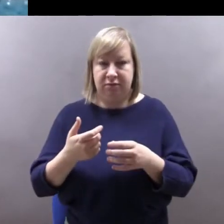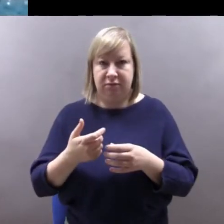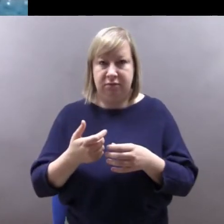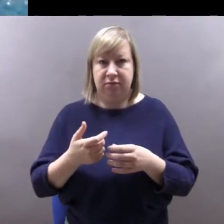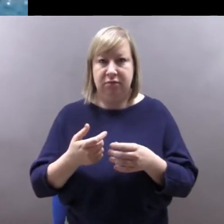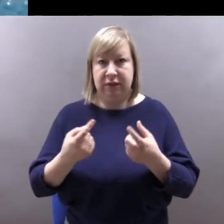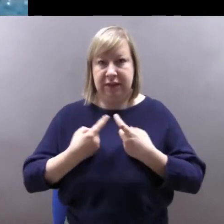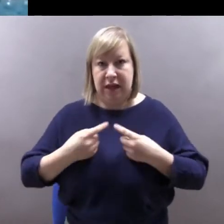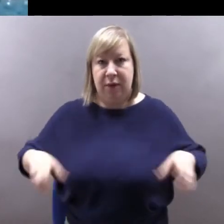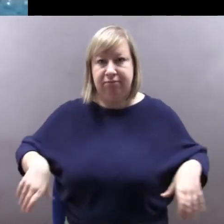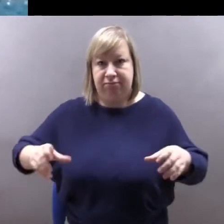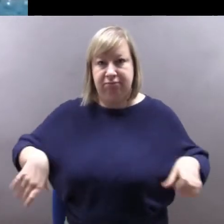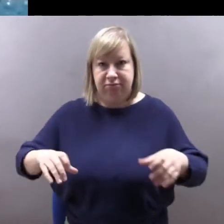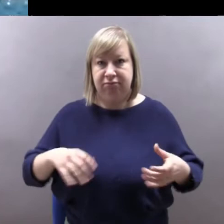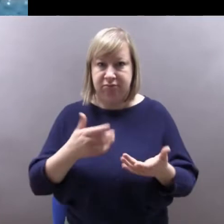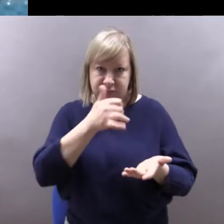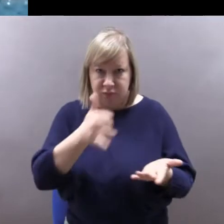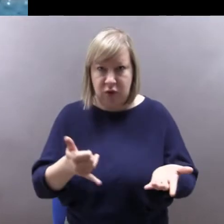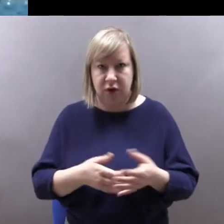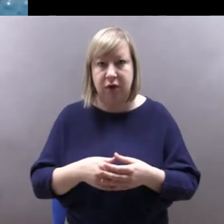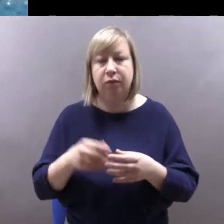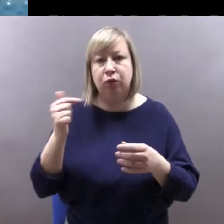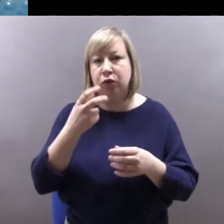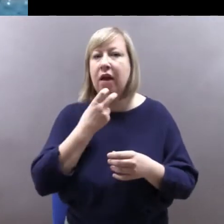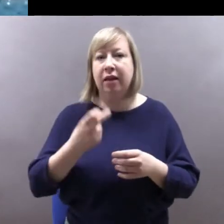No i tyle, co bym mogła powiedzieć.